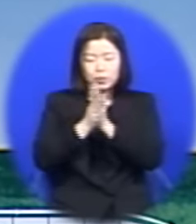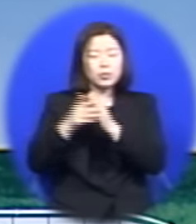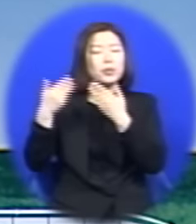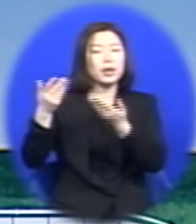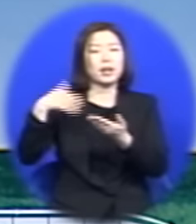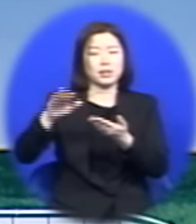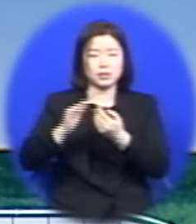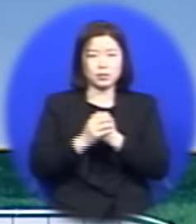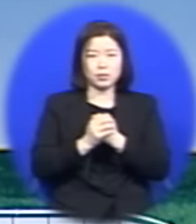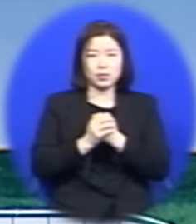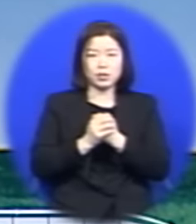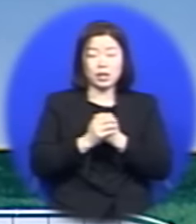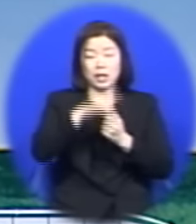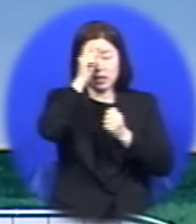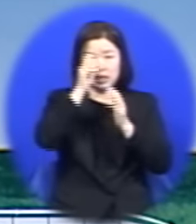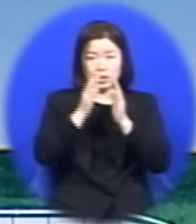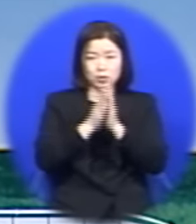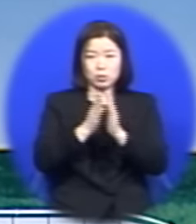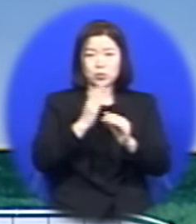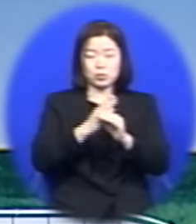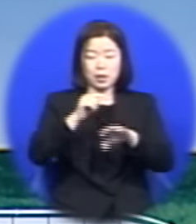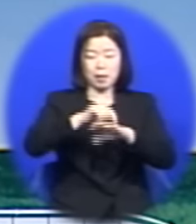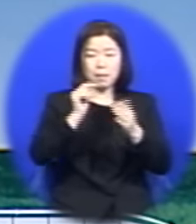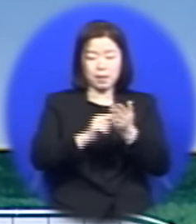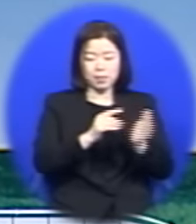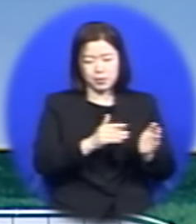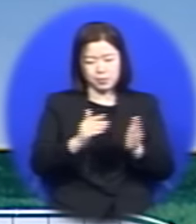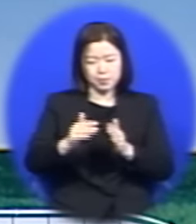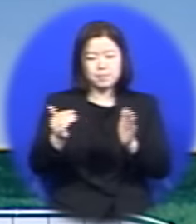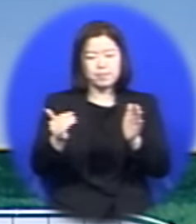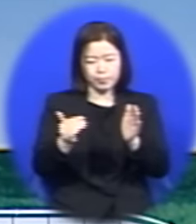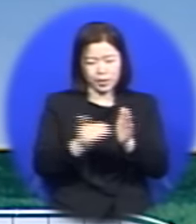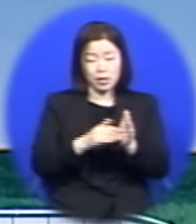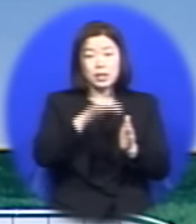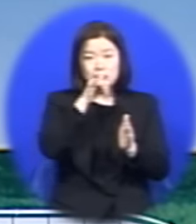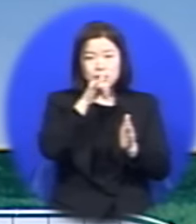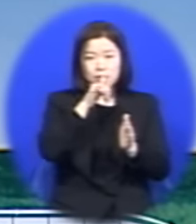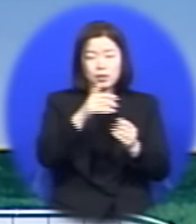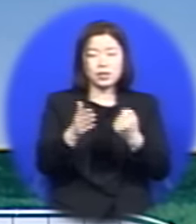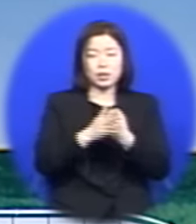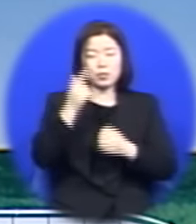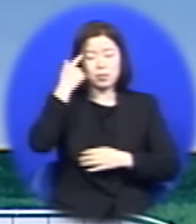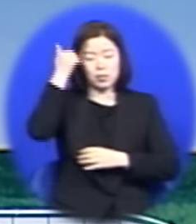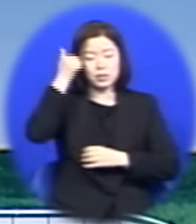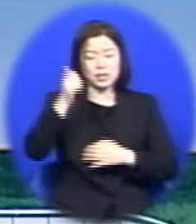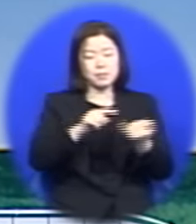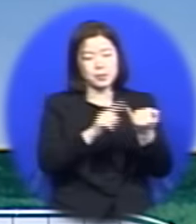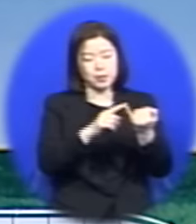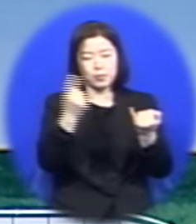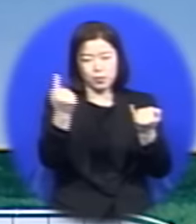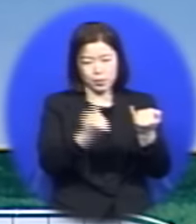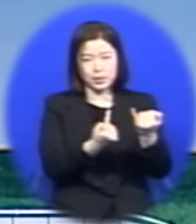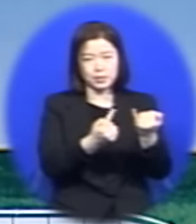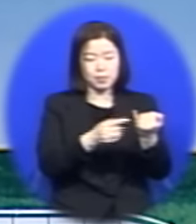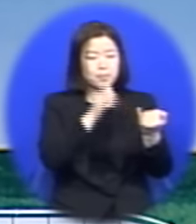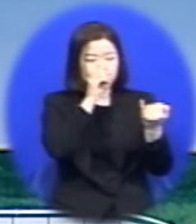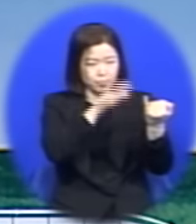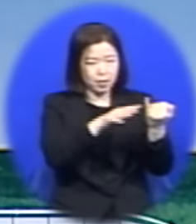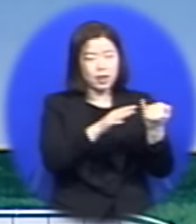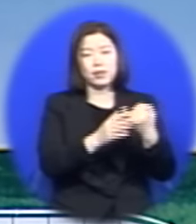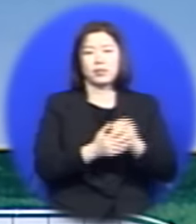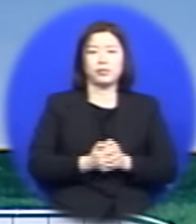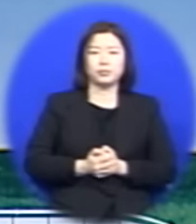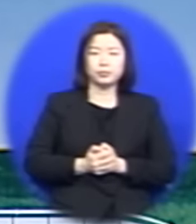중에 마음이 정리가 되는 것이 있었어요. 그래서 목사님이 사모님에게 오셔서 그렇게